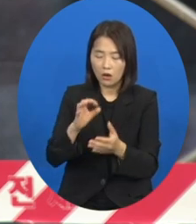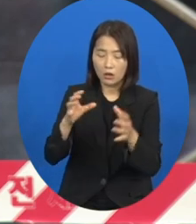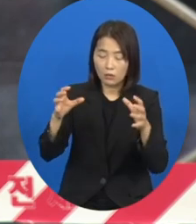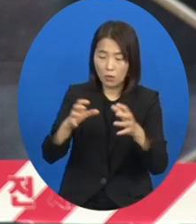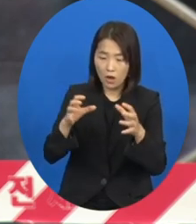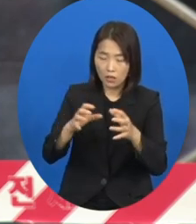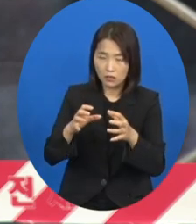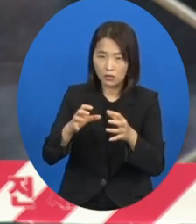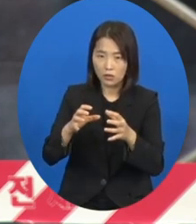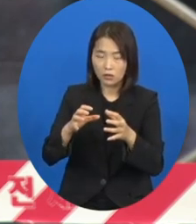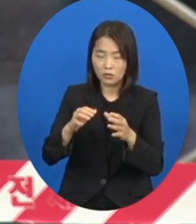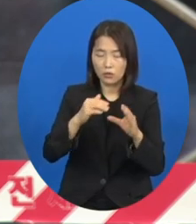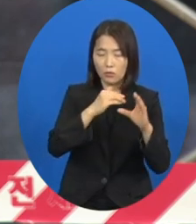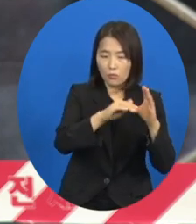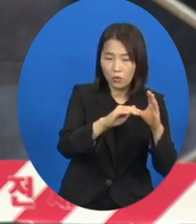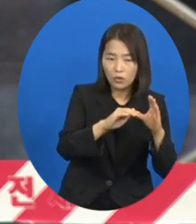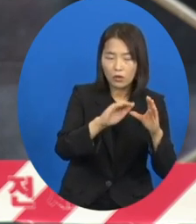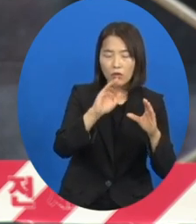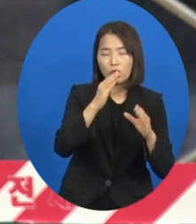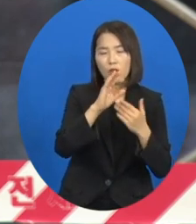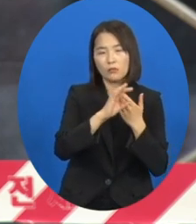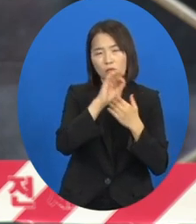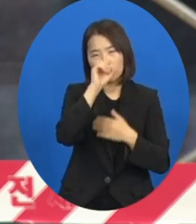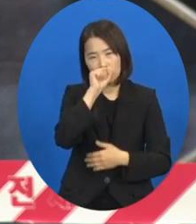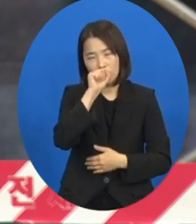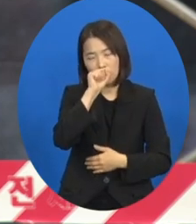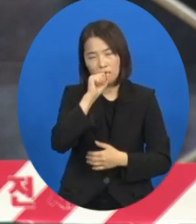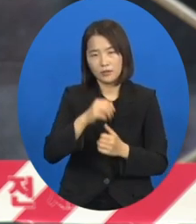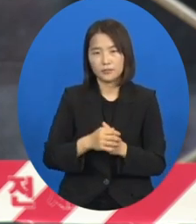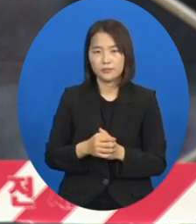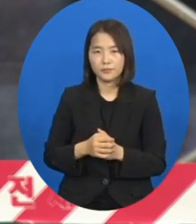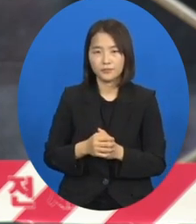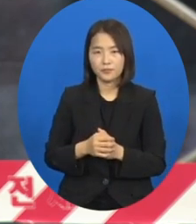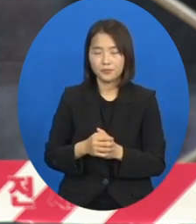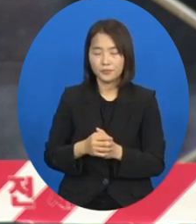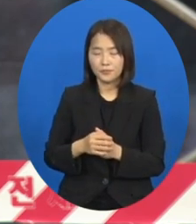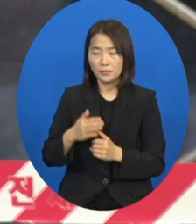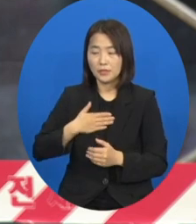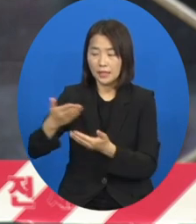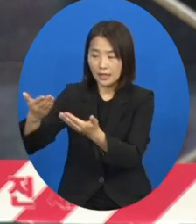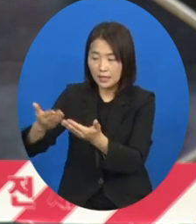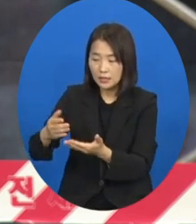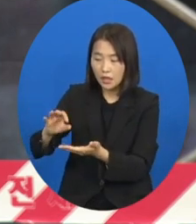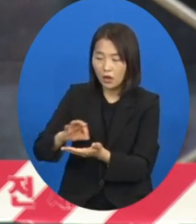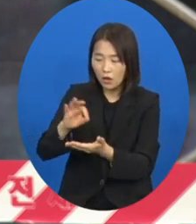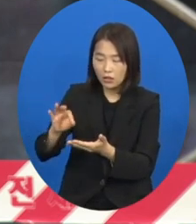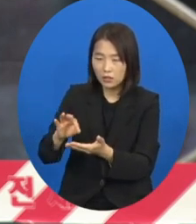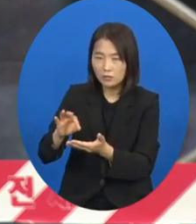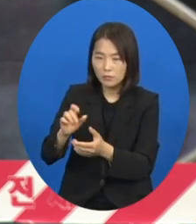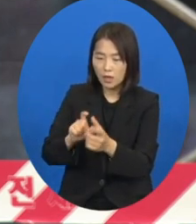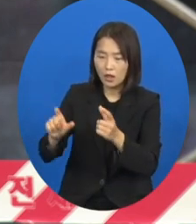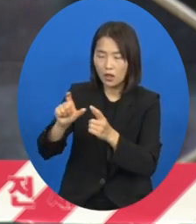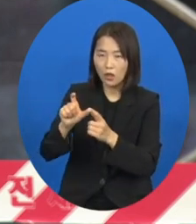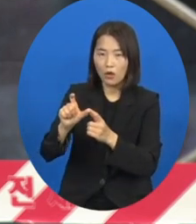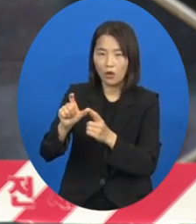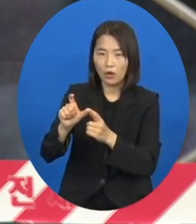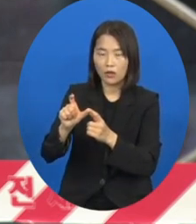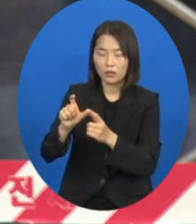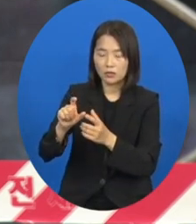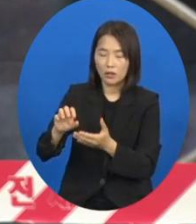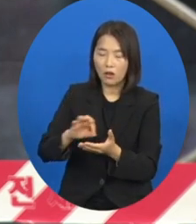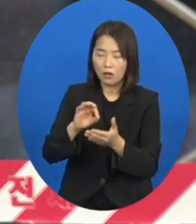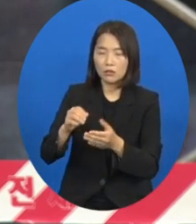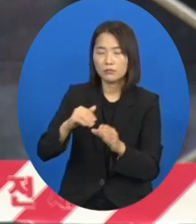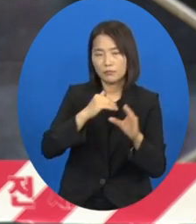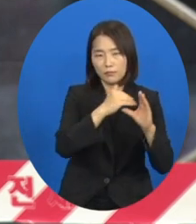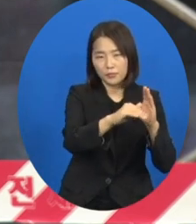이 헌금과 함께 목사님이 마저 채우셔서 선교사님께 재정을 흘려보내세요. 이